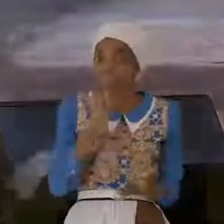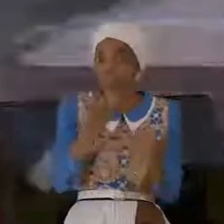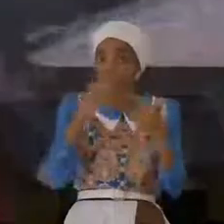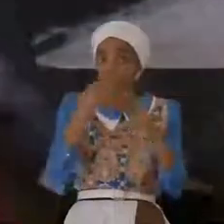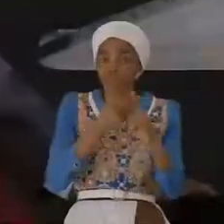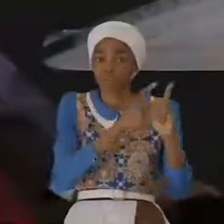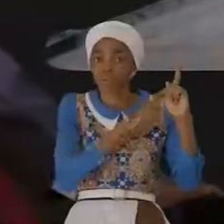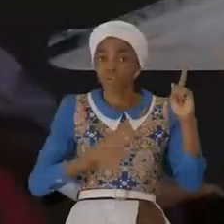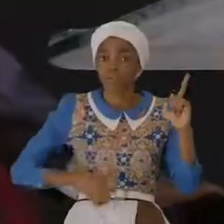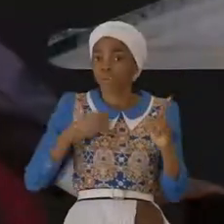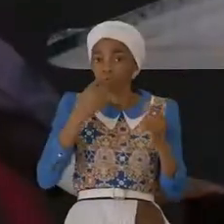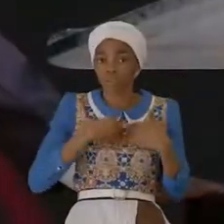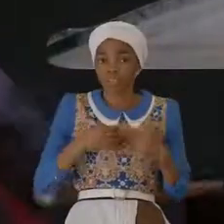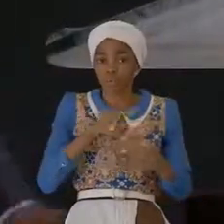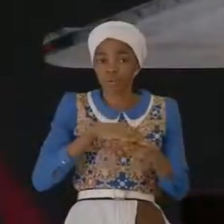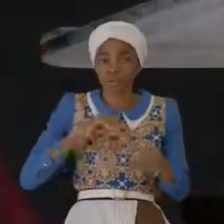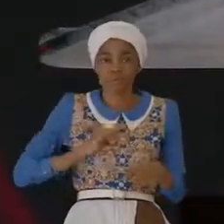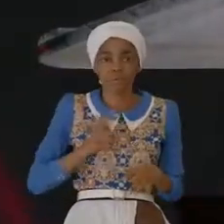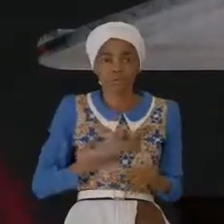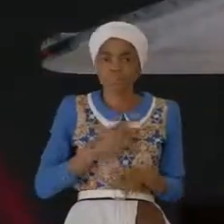Seigneur qui nous a appelés,